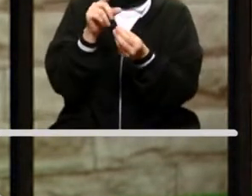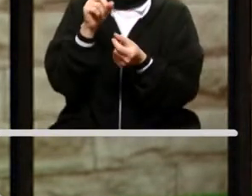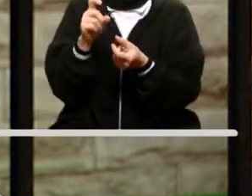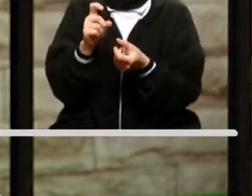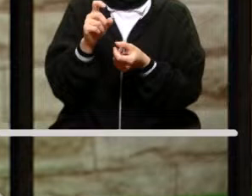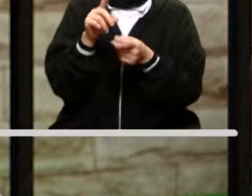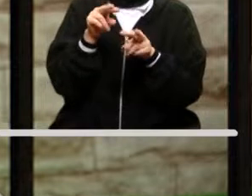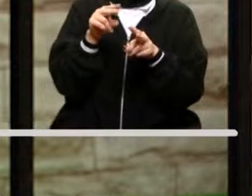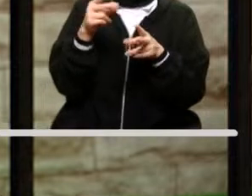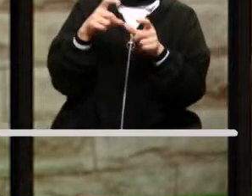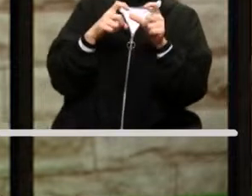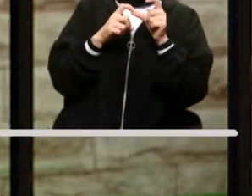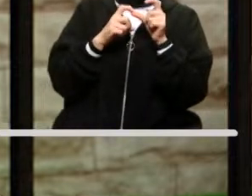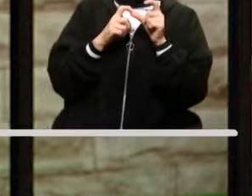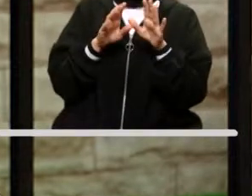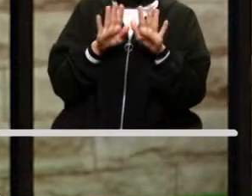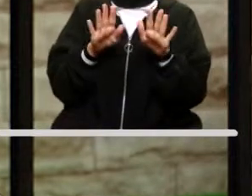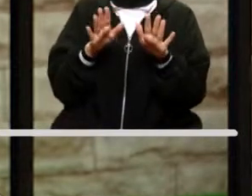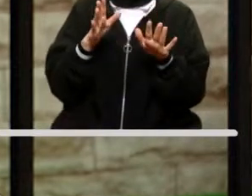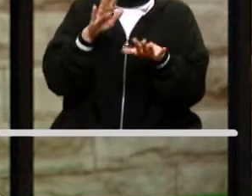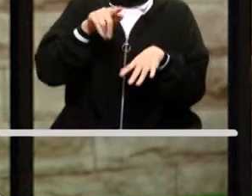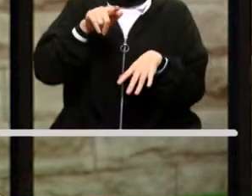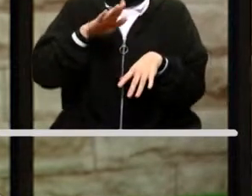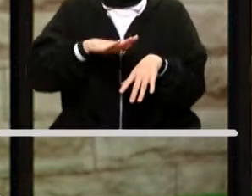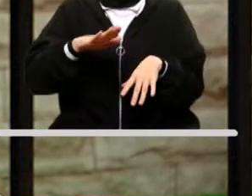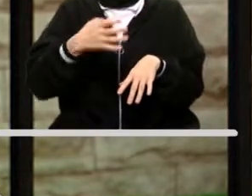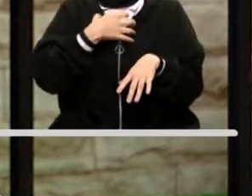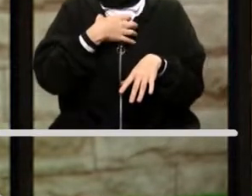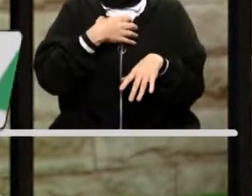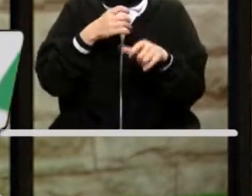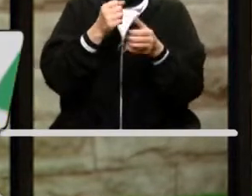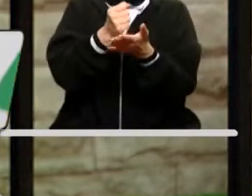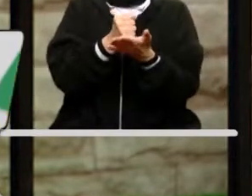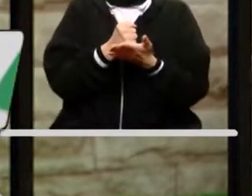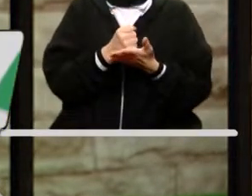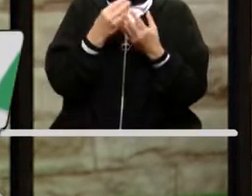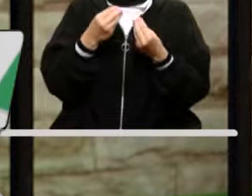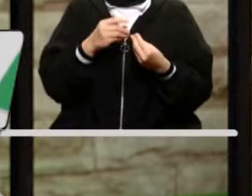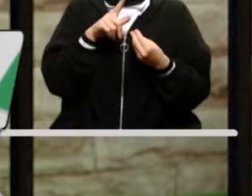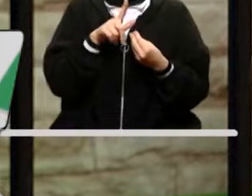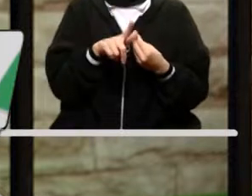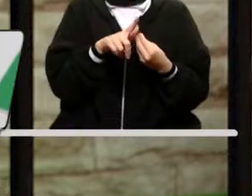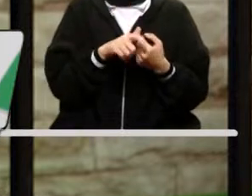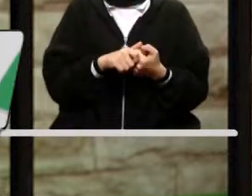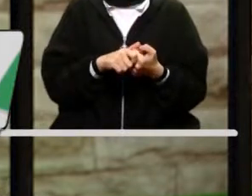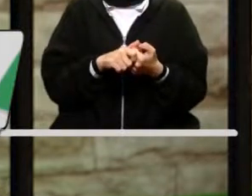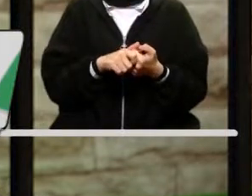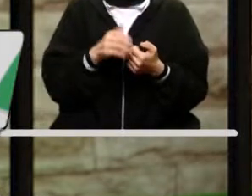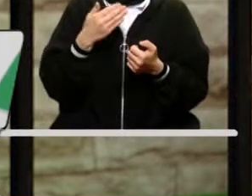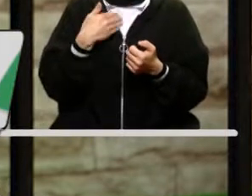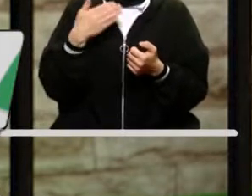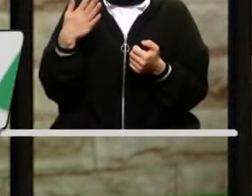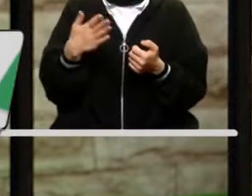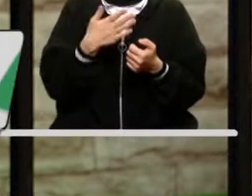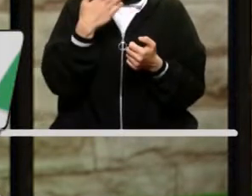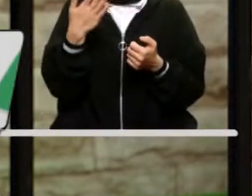ama o ödül şu değil. Ben sınıfın en yüksek notunu alacağım, almalısın, bu bir motivasyon değildir. Ben daha önceki